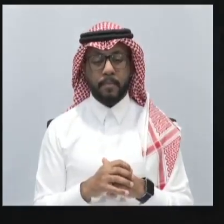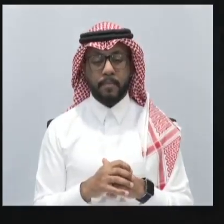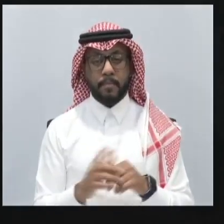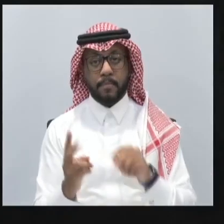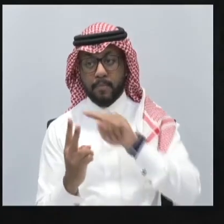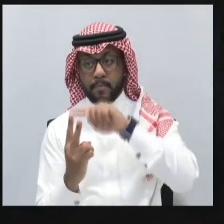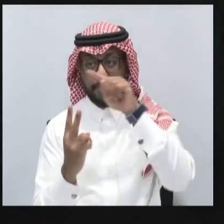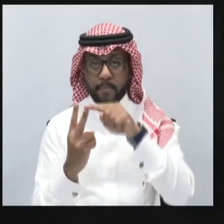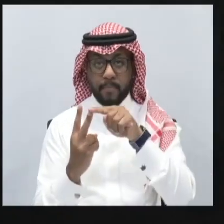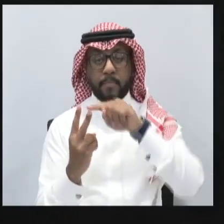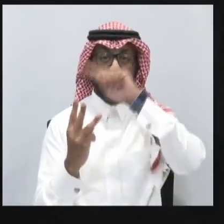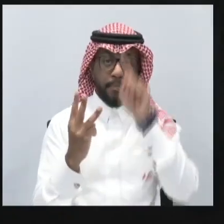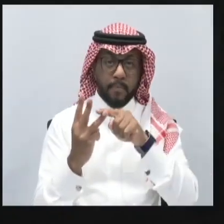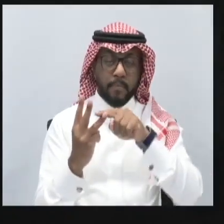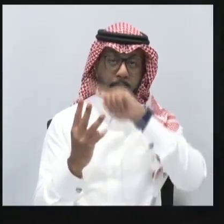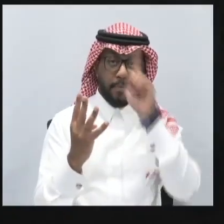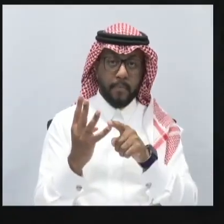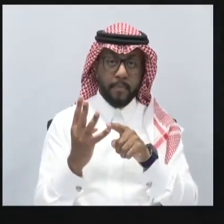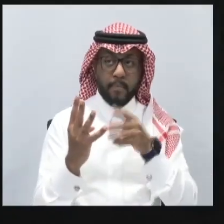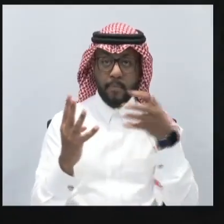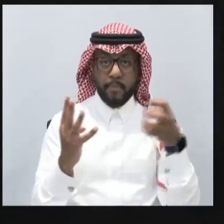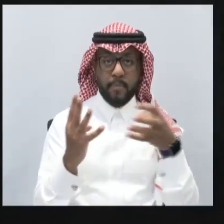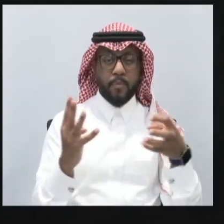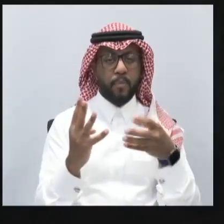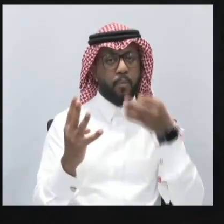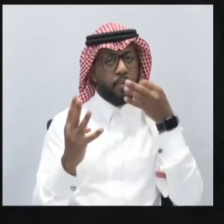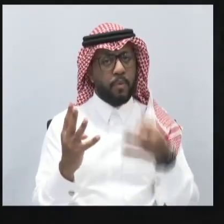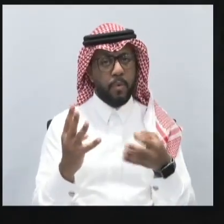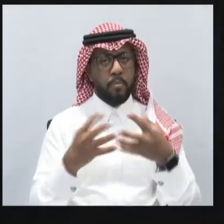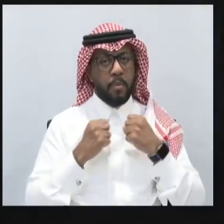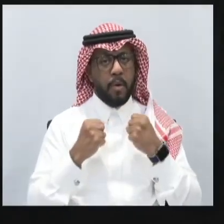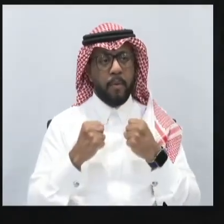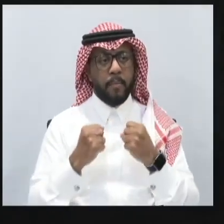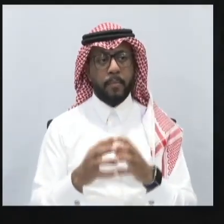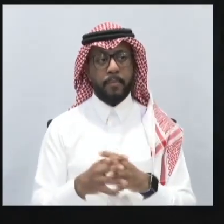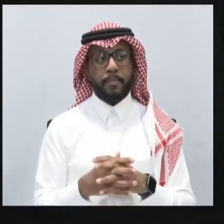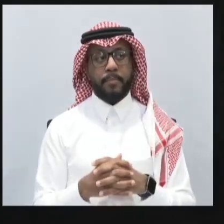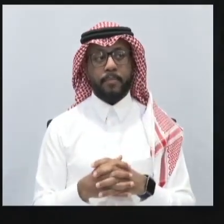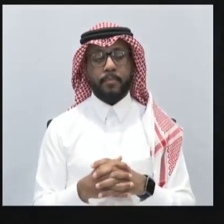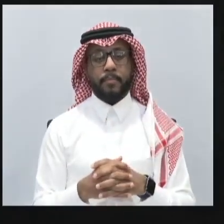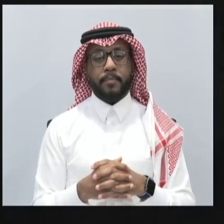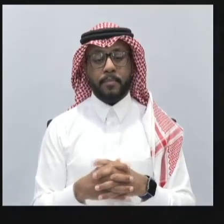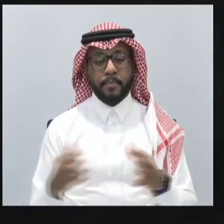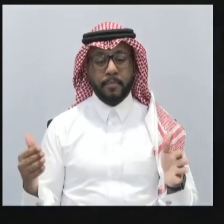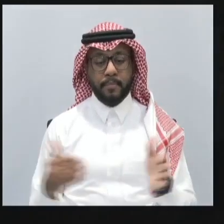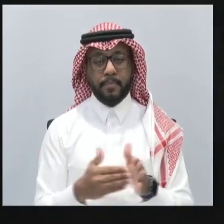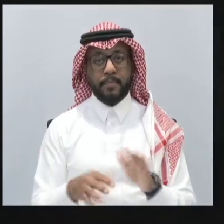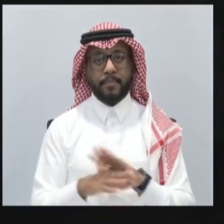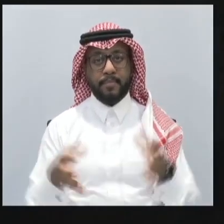انتقلت الطاقه من الشمس للنبات بعدين للحمار الوحشي بعدين اخر شيء